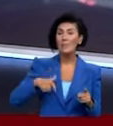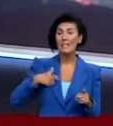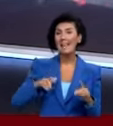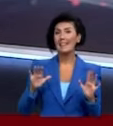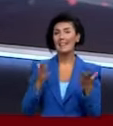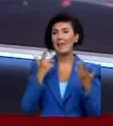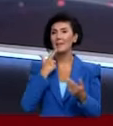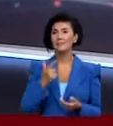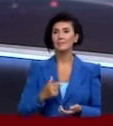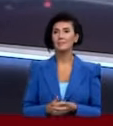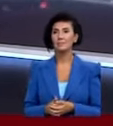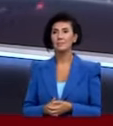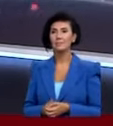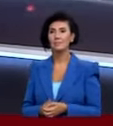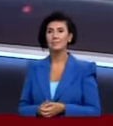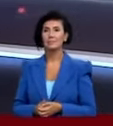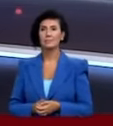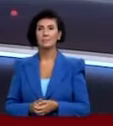nedir?